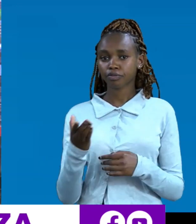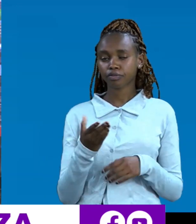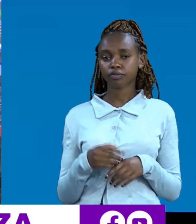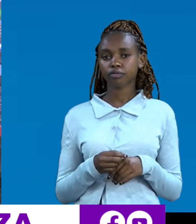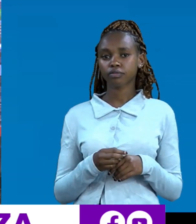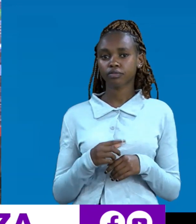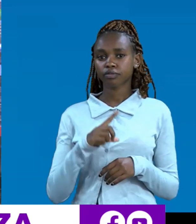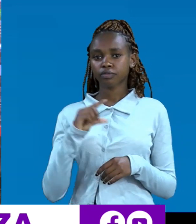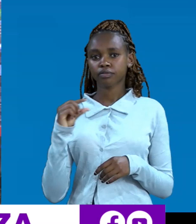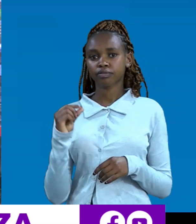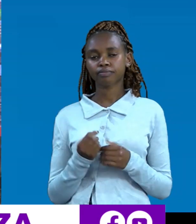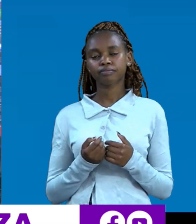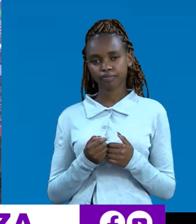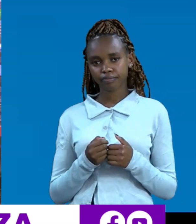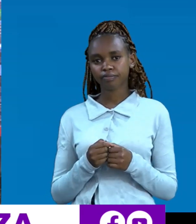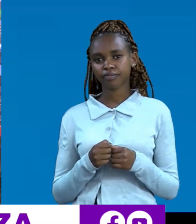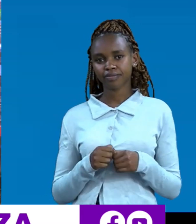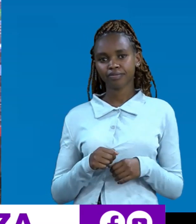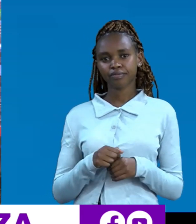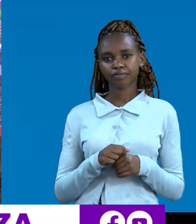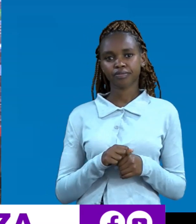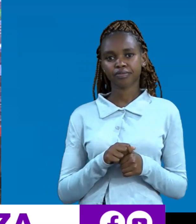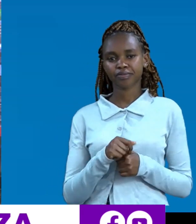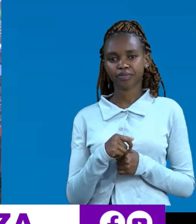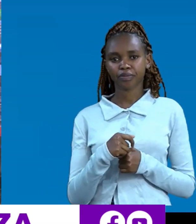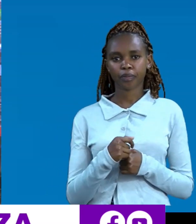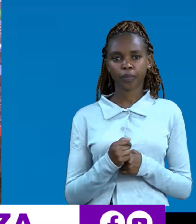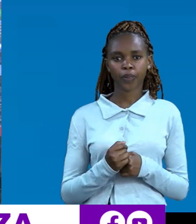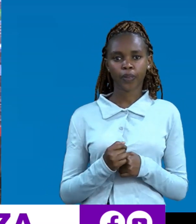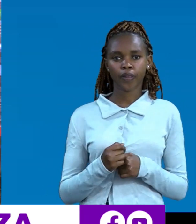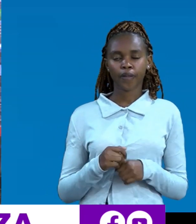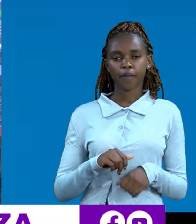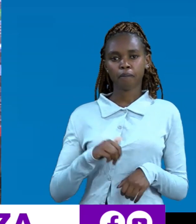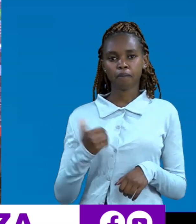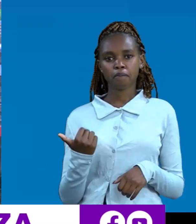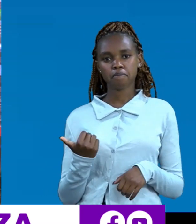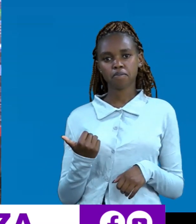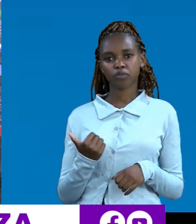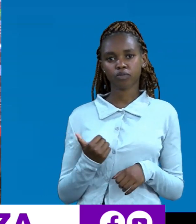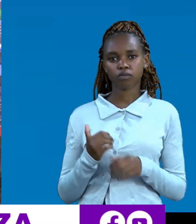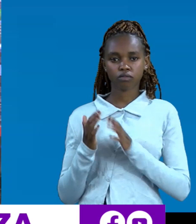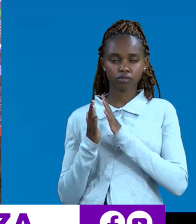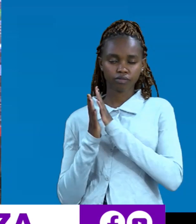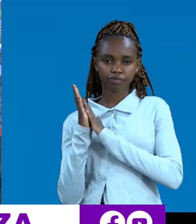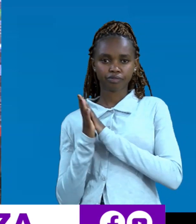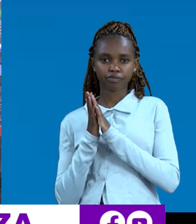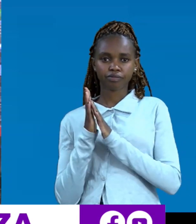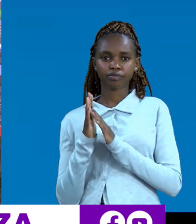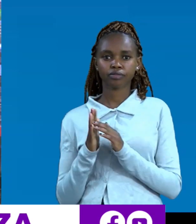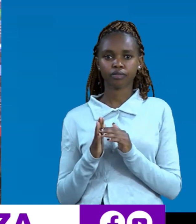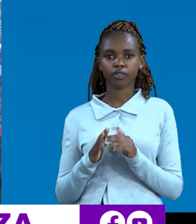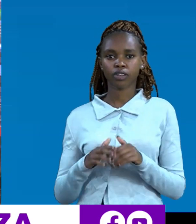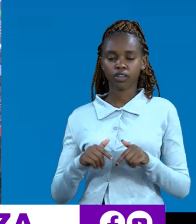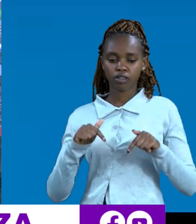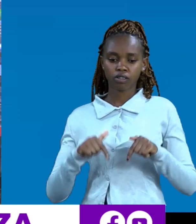tuwane shuachanua na gani ingine. Kabisa. Uh-huh. Kuna formu ingine? Formu ingine, obvious, lazimi itatokea. Uh-huh. Lakini leo tumachanua